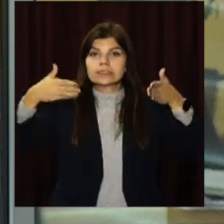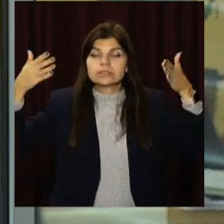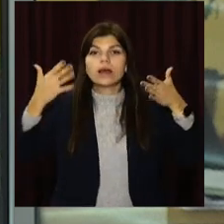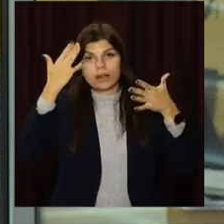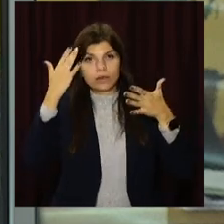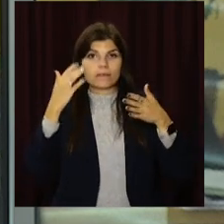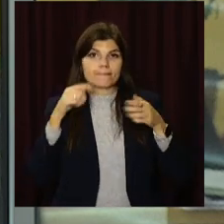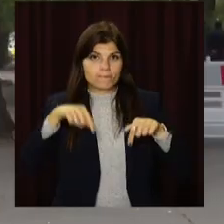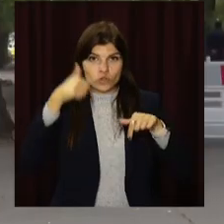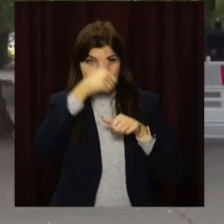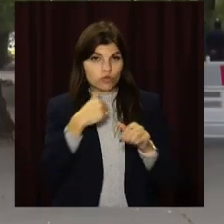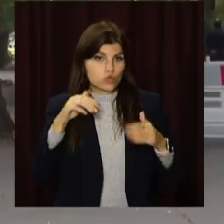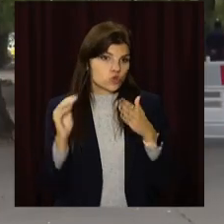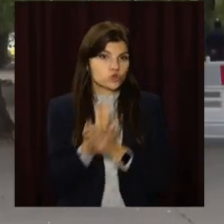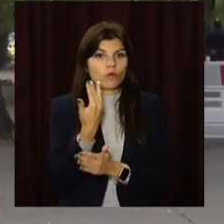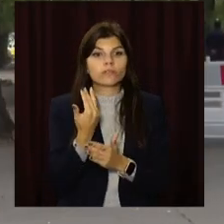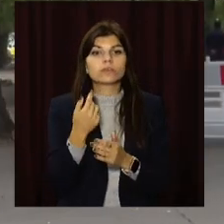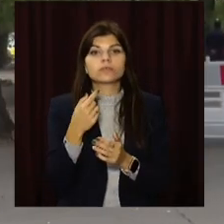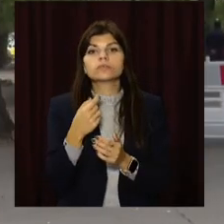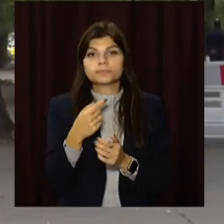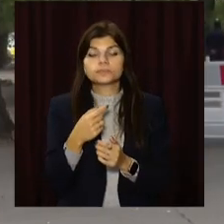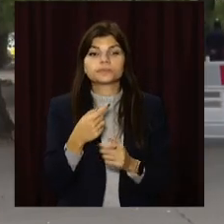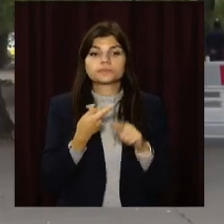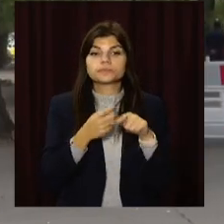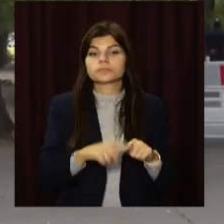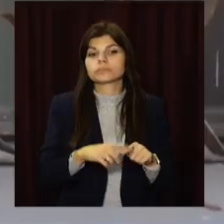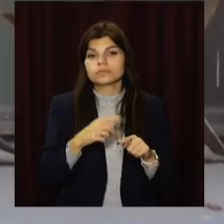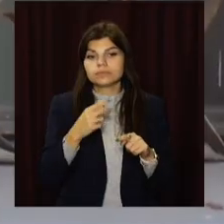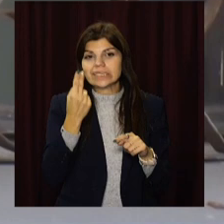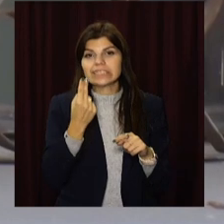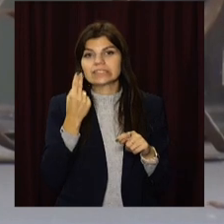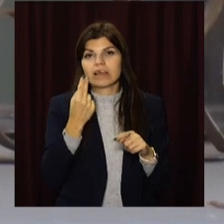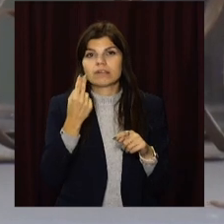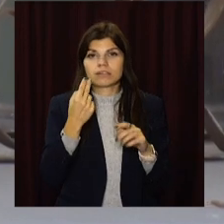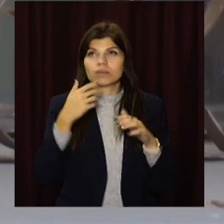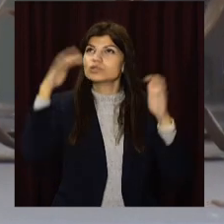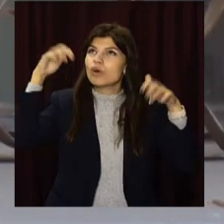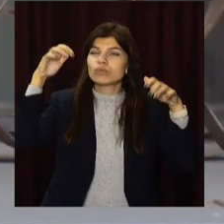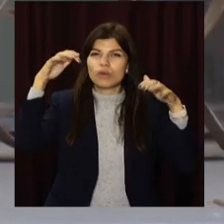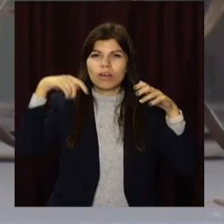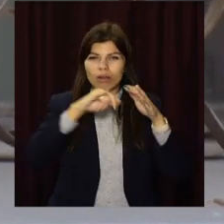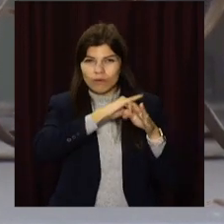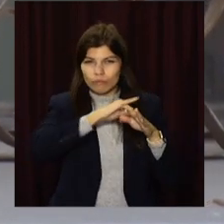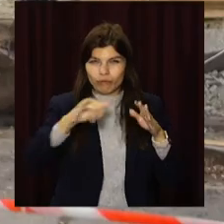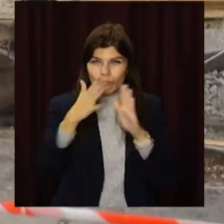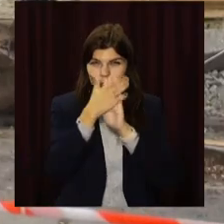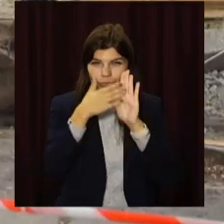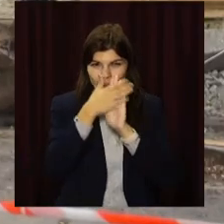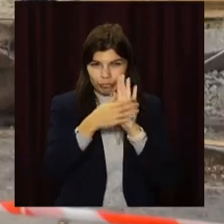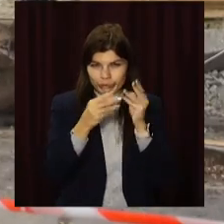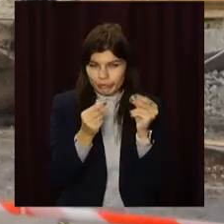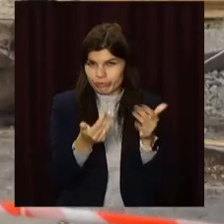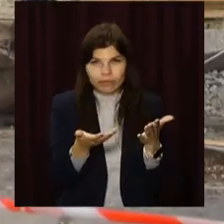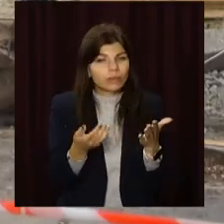відновити цьогоріч, кажуть у міському управлінні з благоустрою. Цегляний мур розмили літні зливи, ділянка навколо стала аварійною.